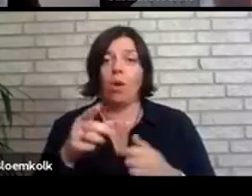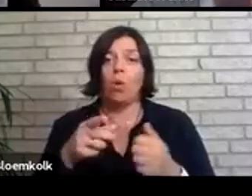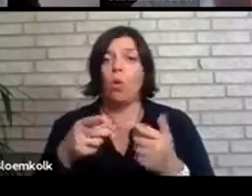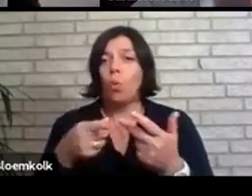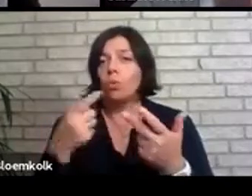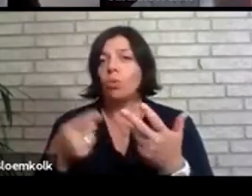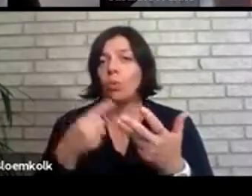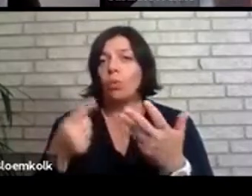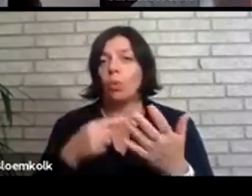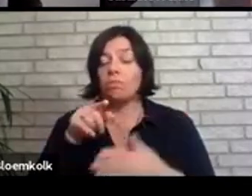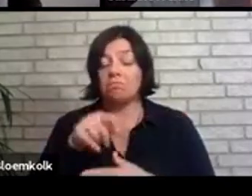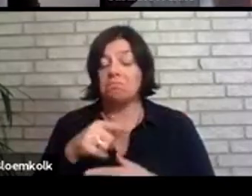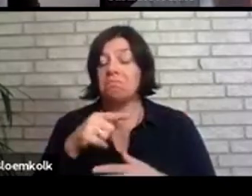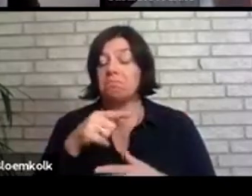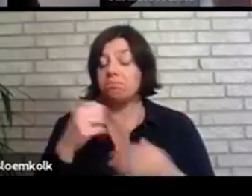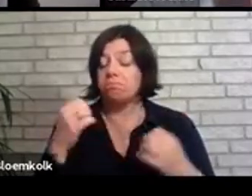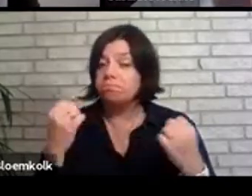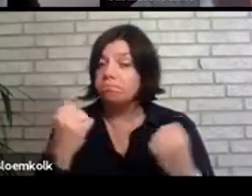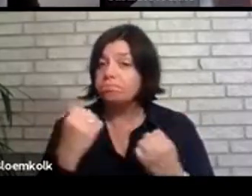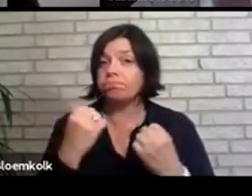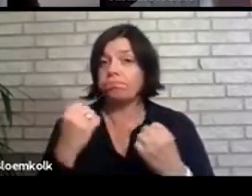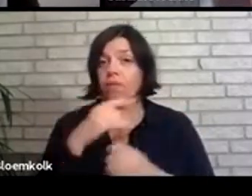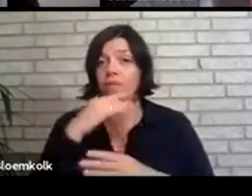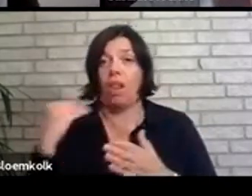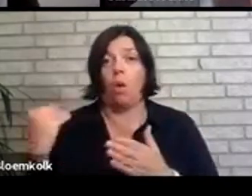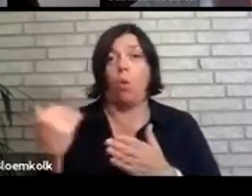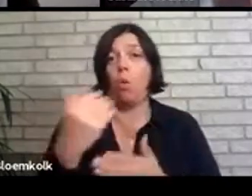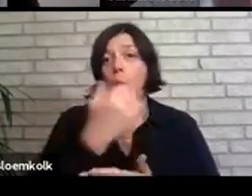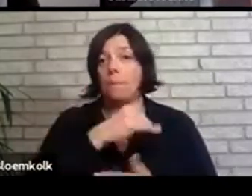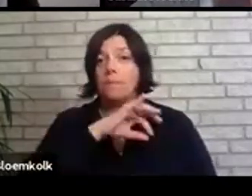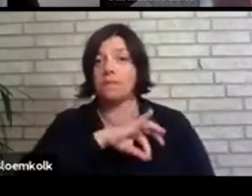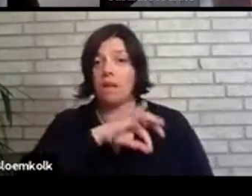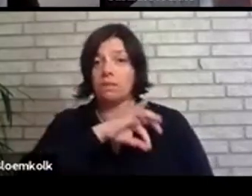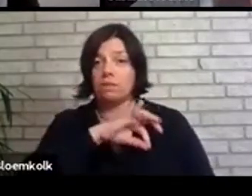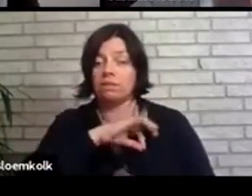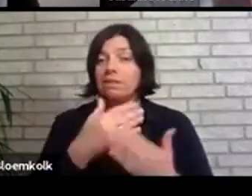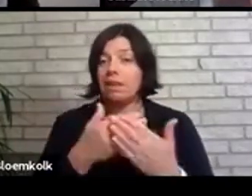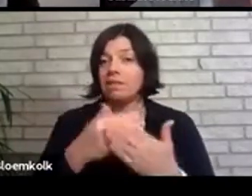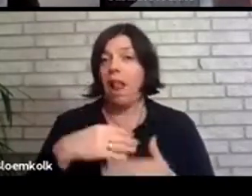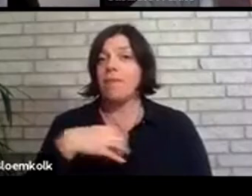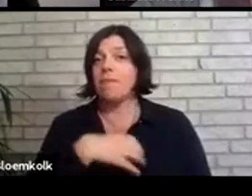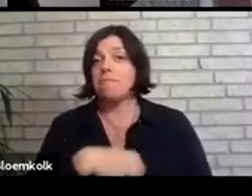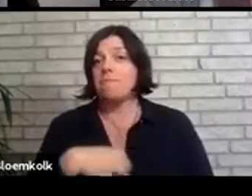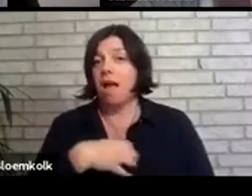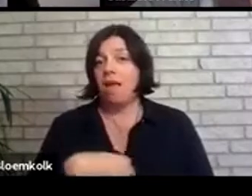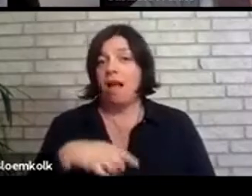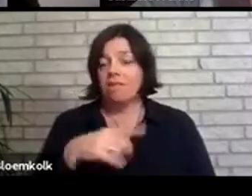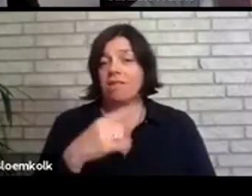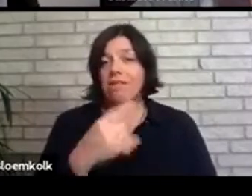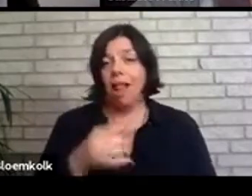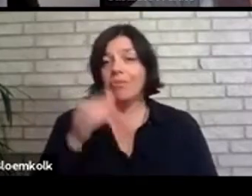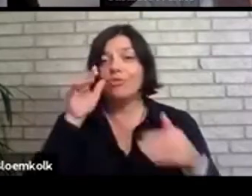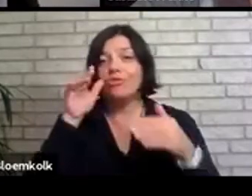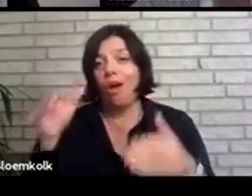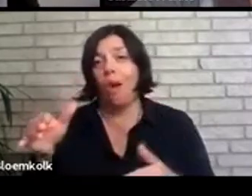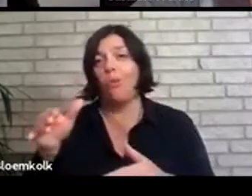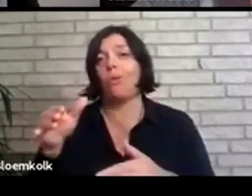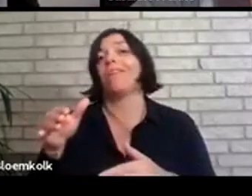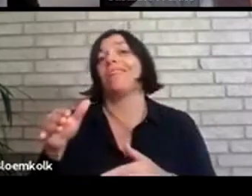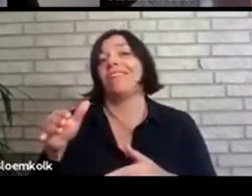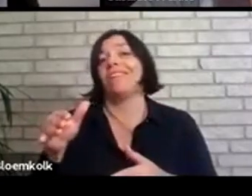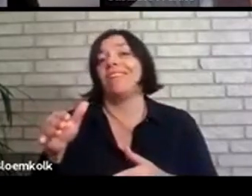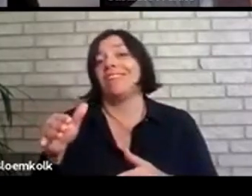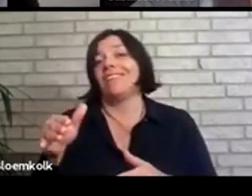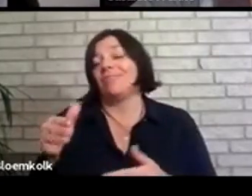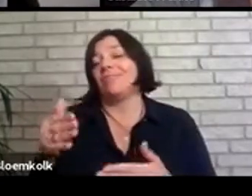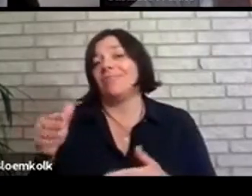geht es dem FC Bayern zumindest um den großen Markt in Ostasien. Und alle großen Clubs